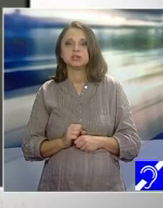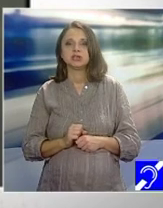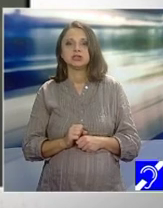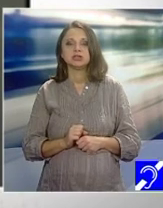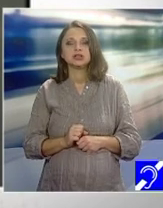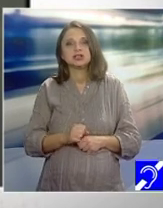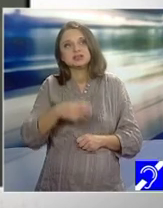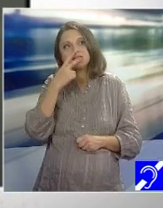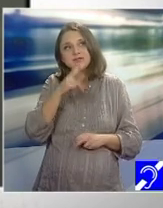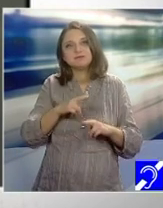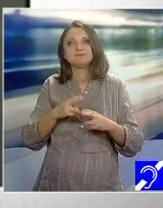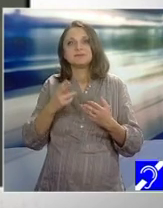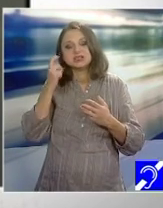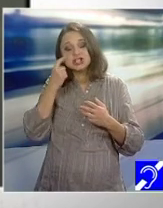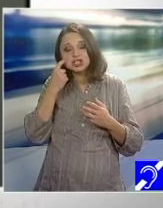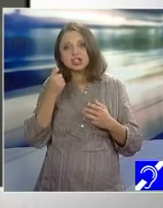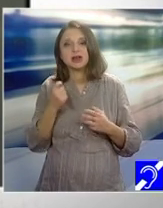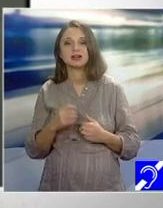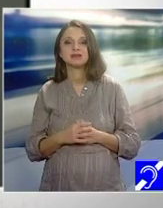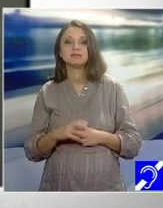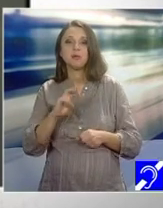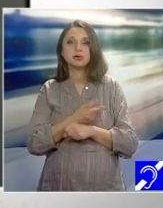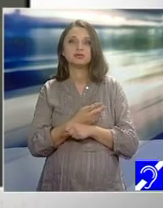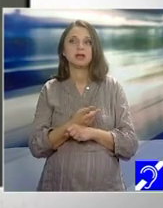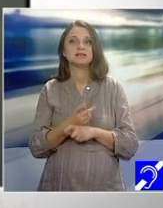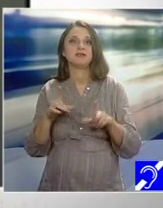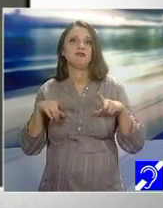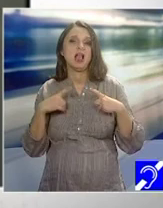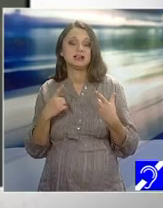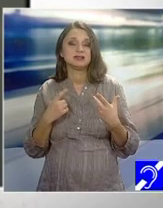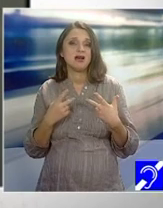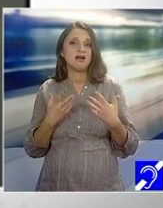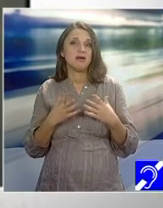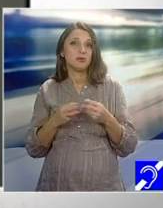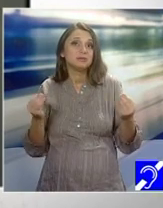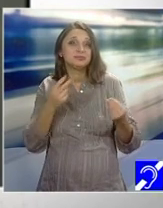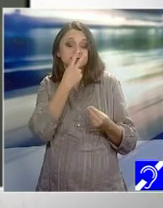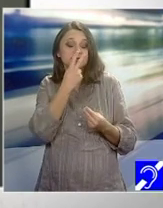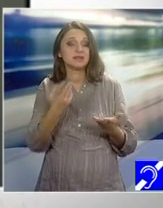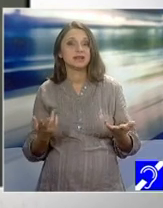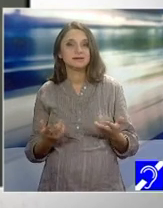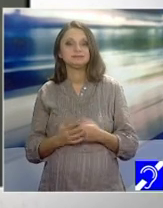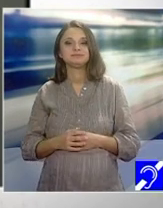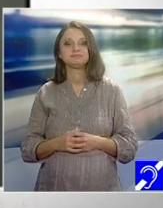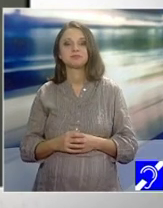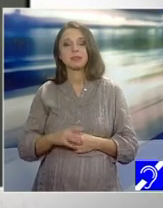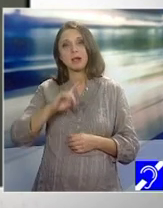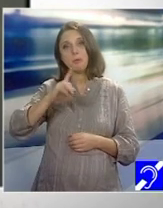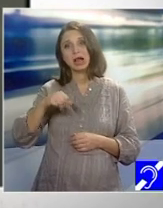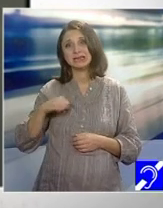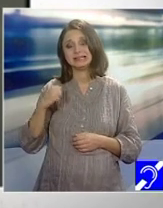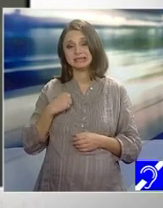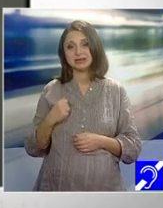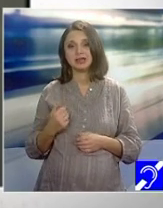obișnuințele de dinainte. Dar se poate. Ei, acești tineri despre care vorbim acum, probabil și din